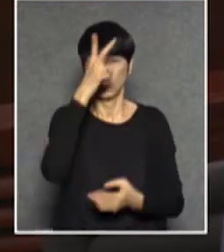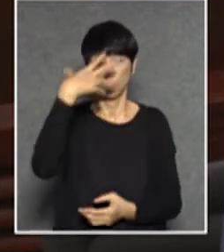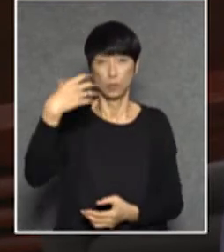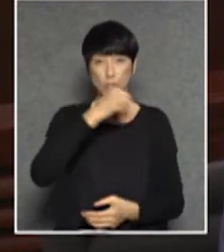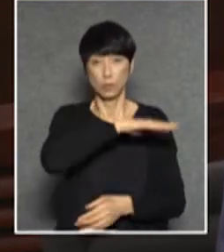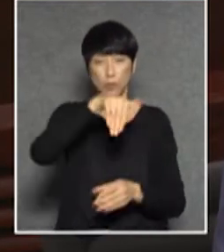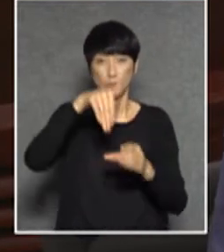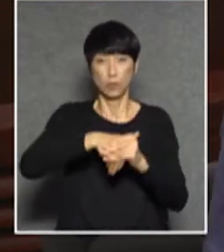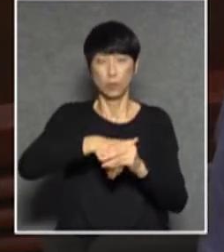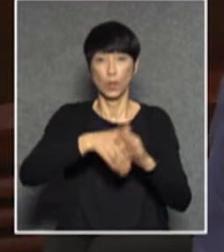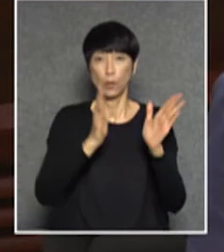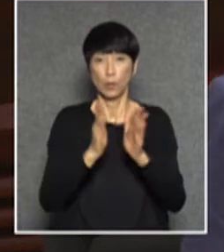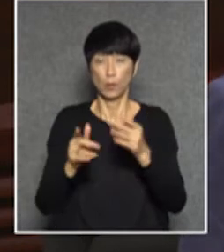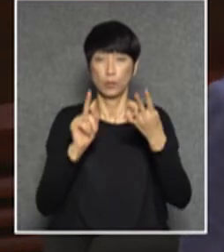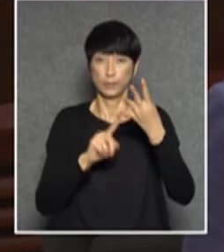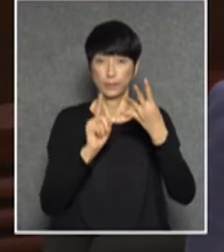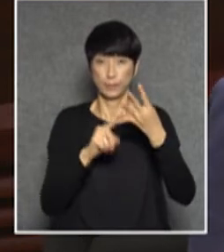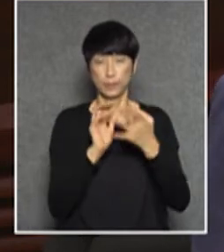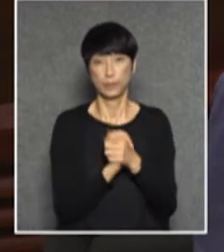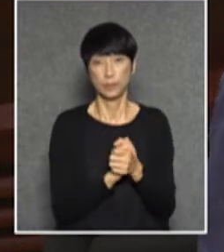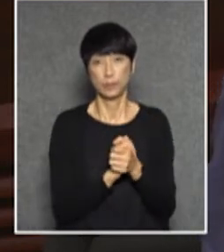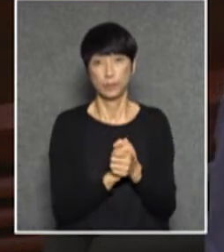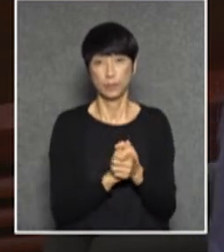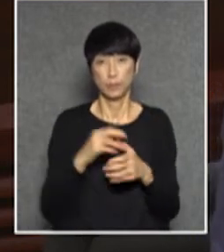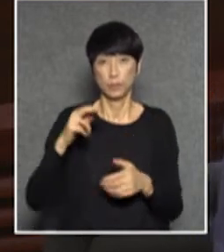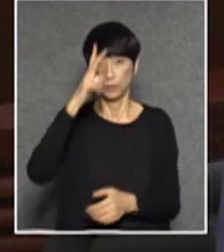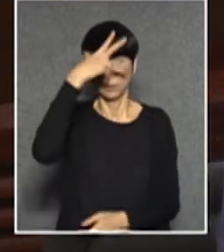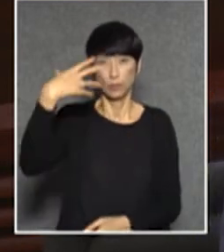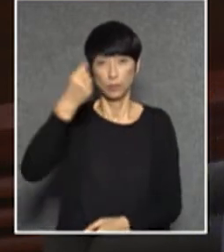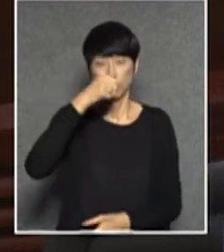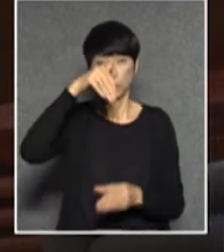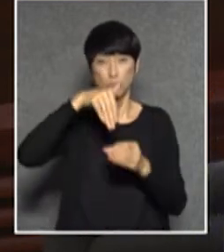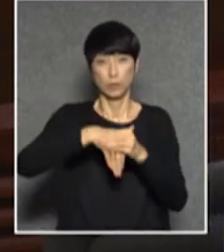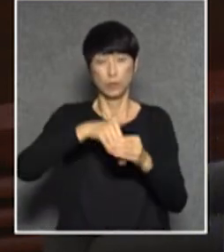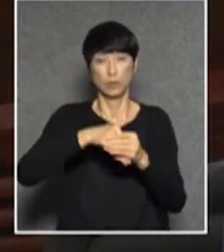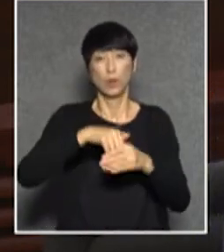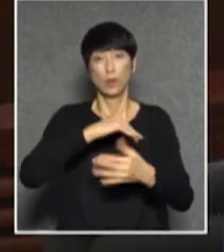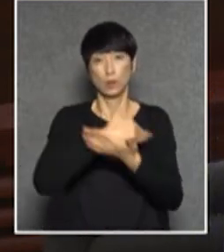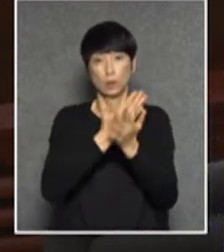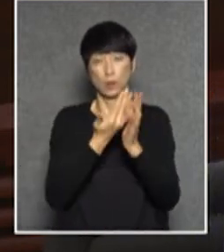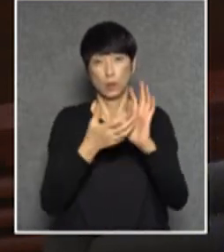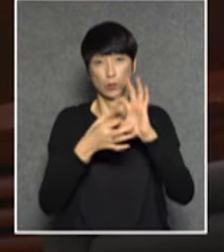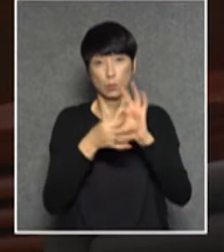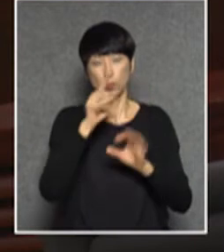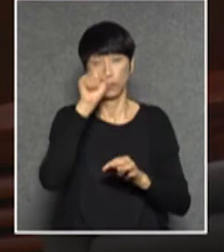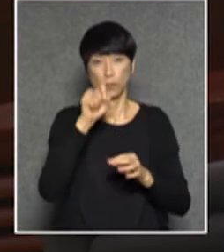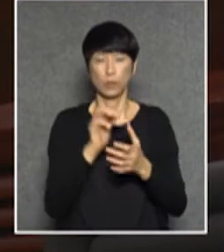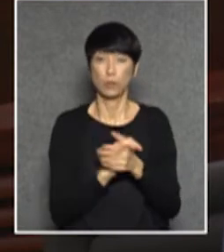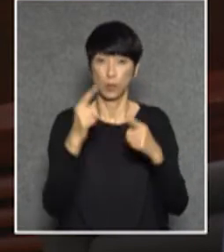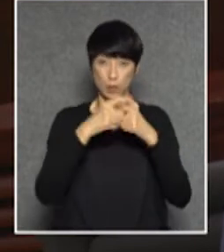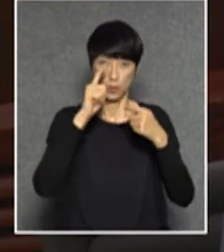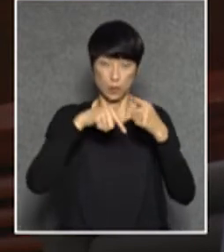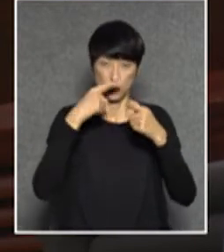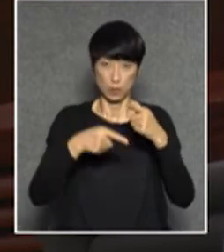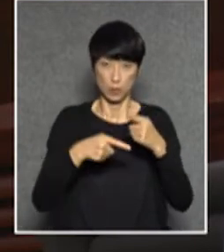投票安排。以及第四，行政長官普選的其他相關問題。根據全國人大常委會的決